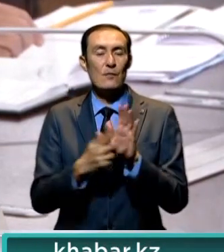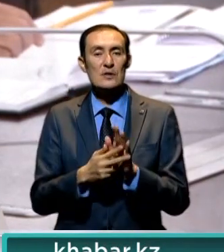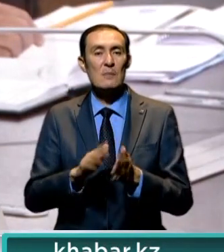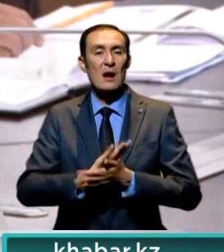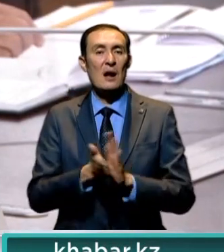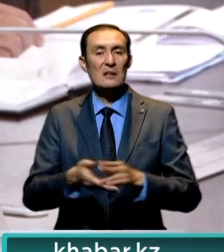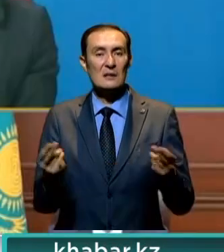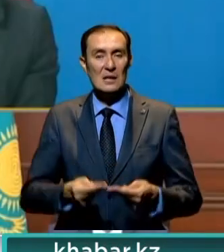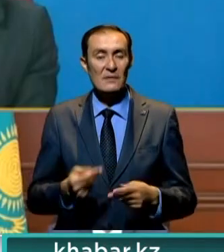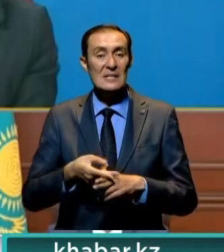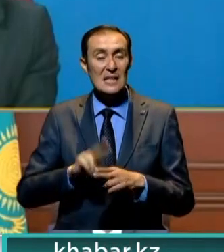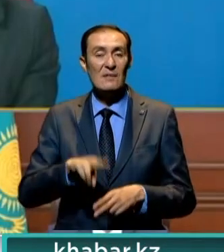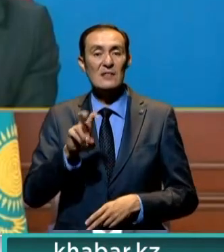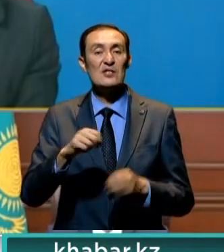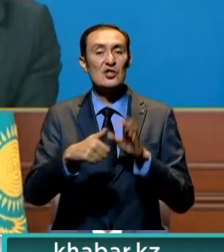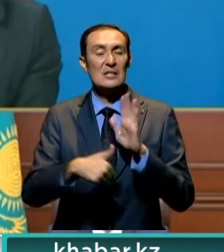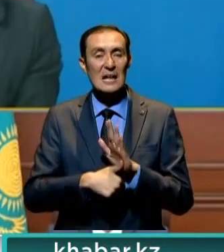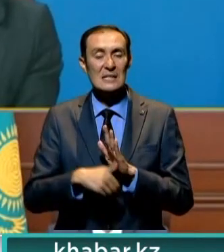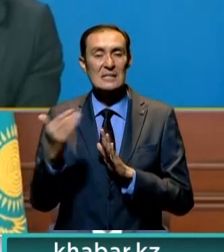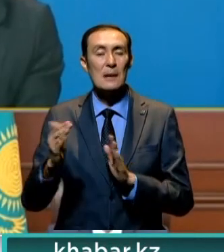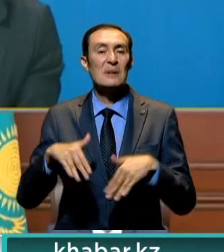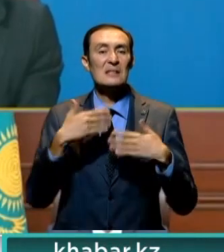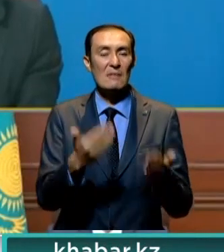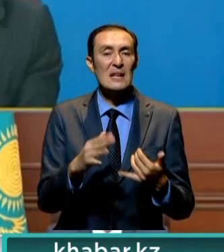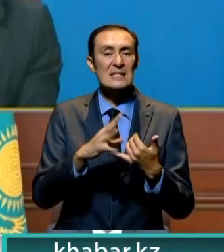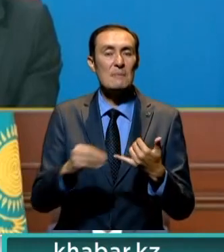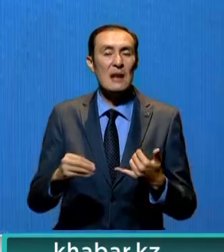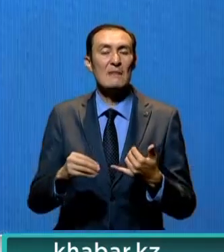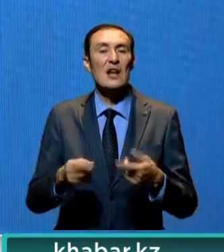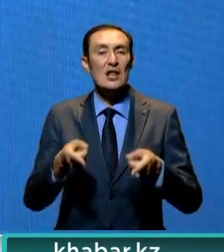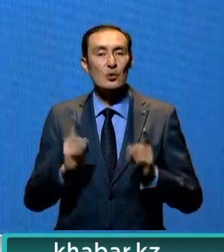1438 контрактов, из них 216 с предоставлением